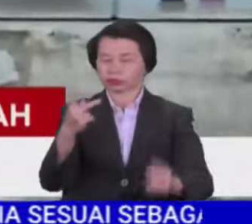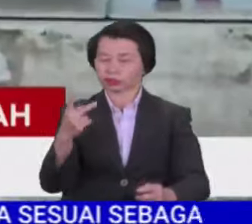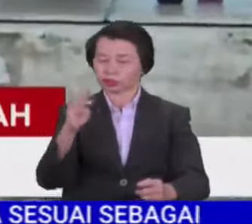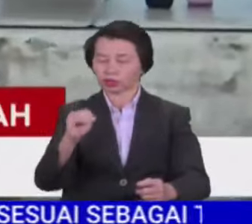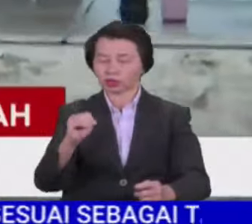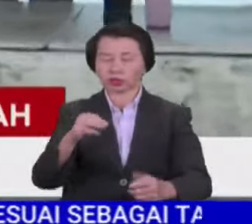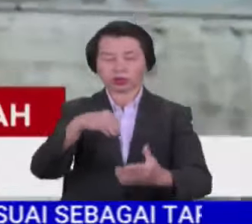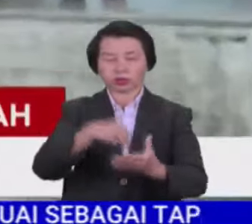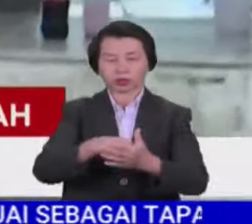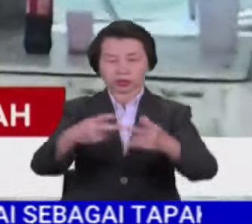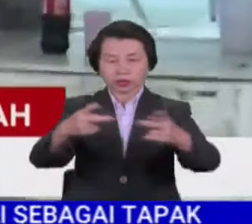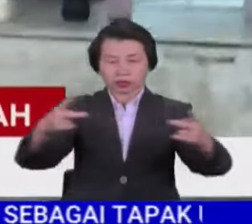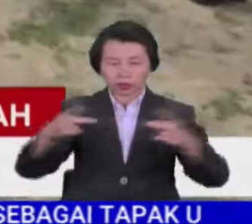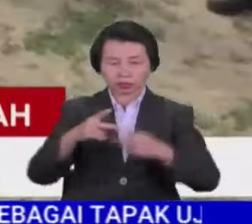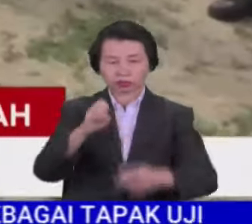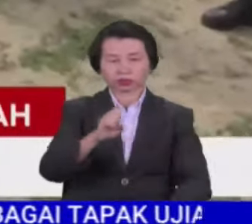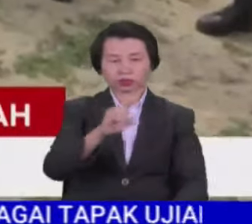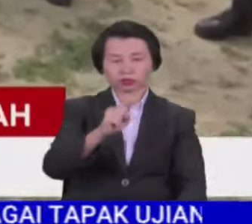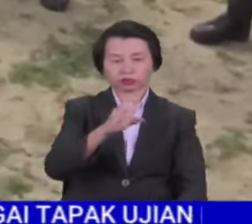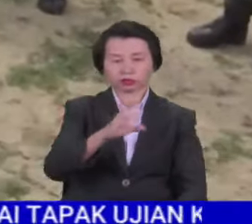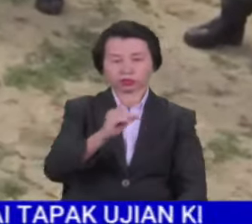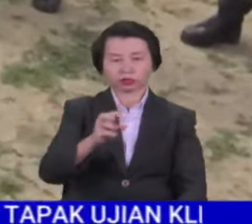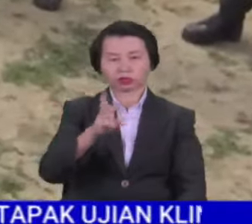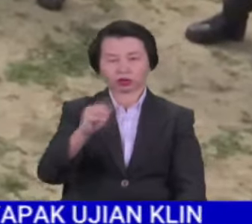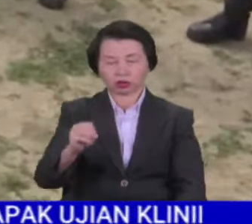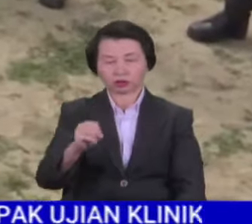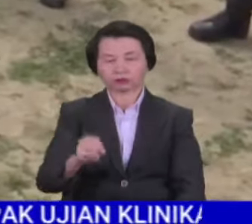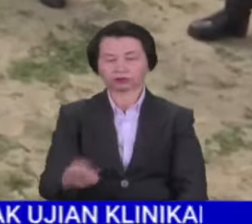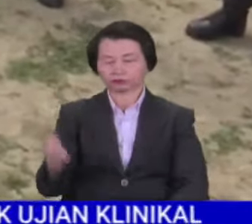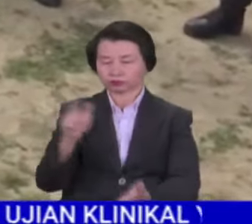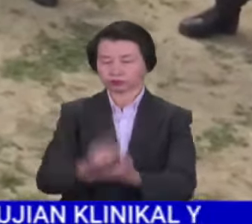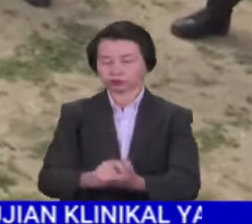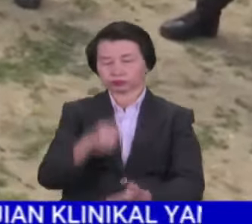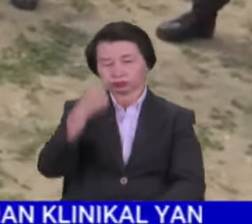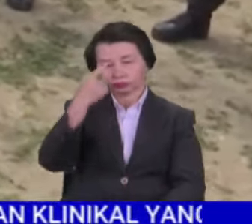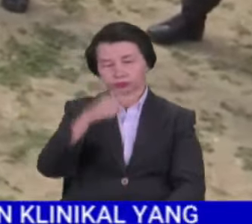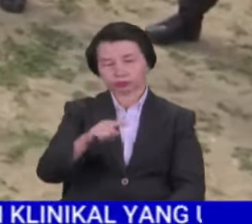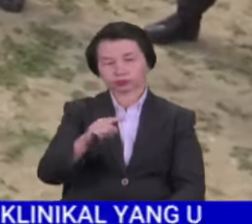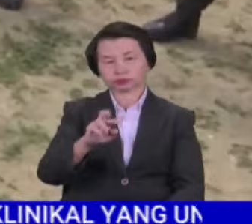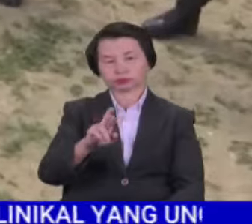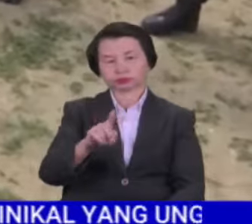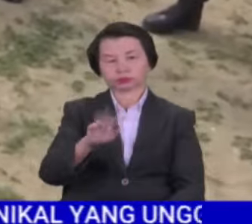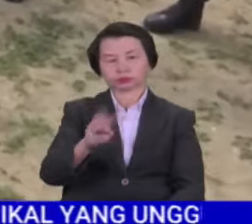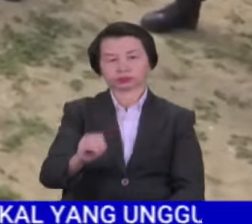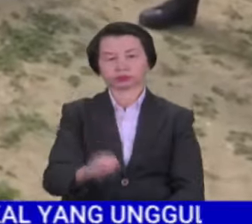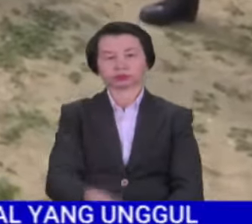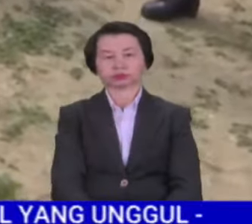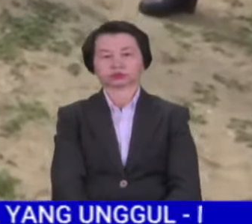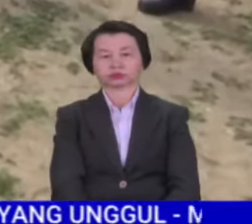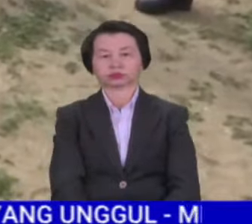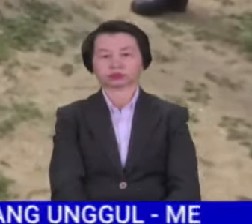KM dalam kawasan S.Kom laporan asrina Olivia Cong arti